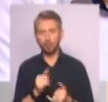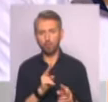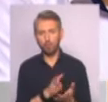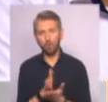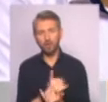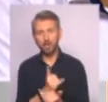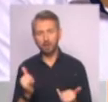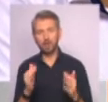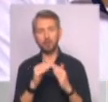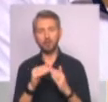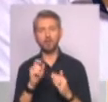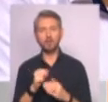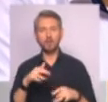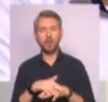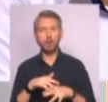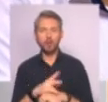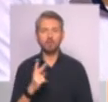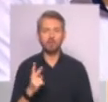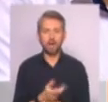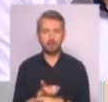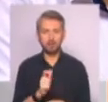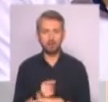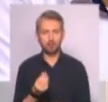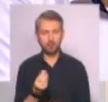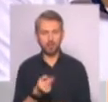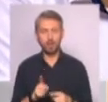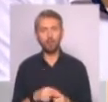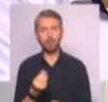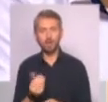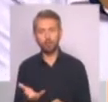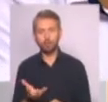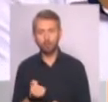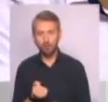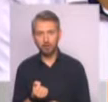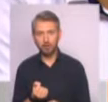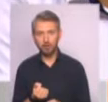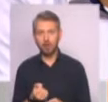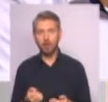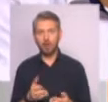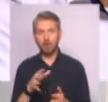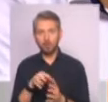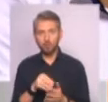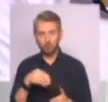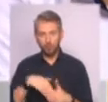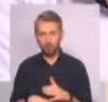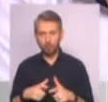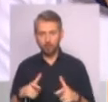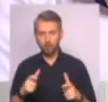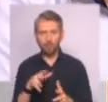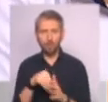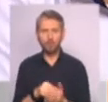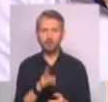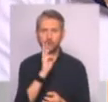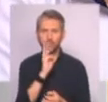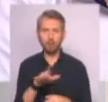з нарахуванням в 2 рази більшої плати. В цю плату, коли ми отримали роздруківку, входить заробітна плата